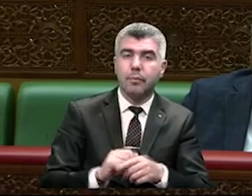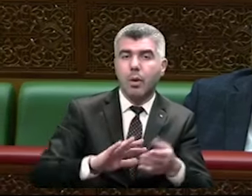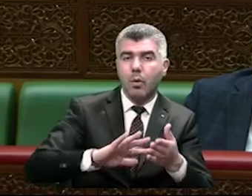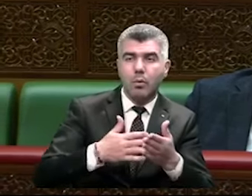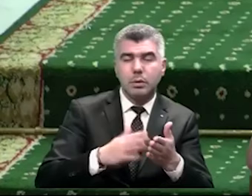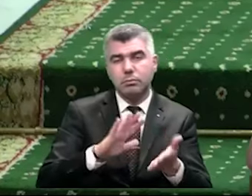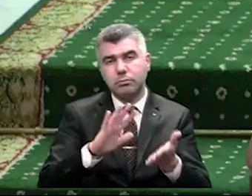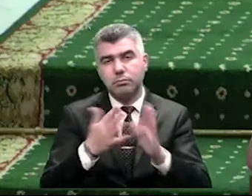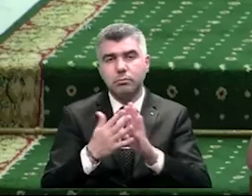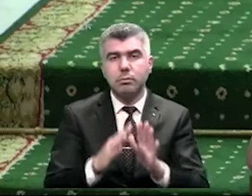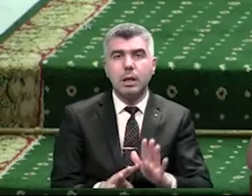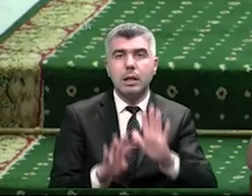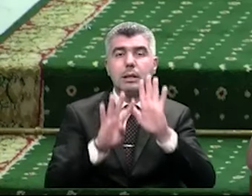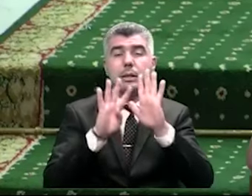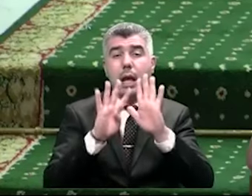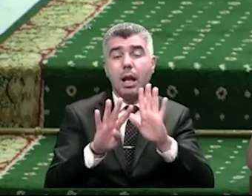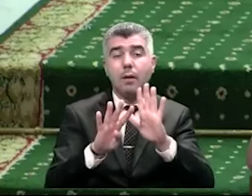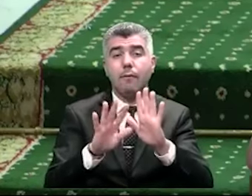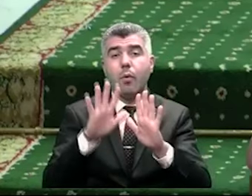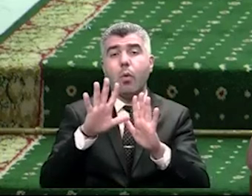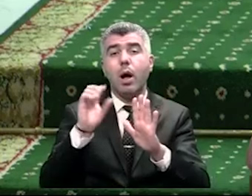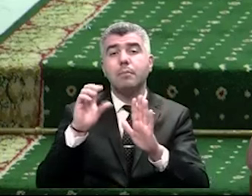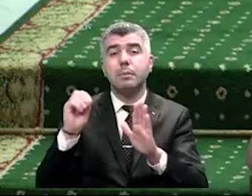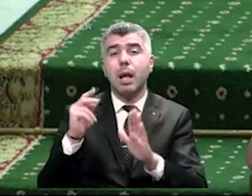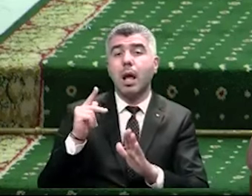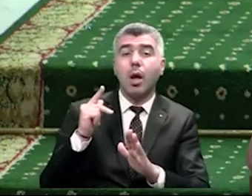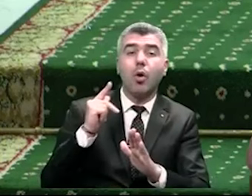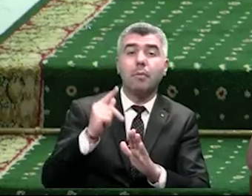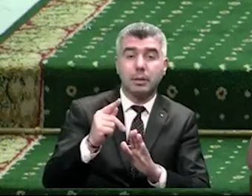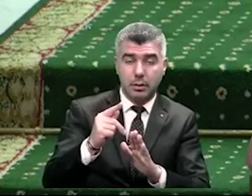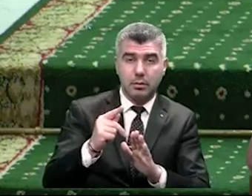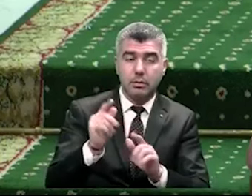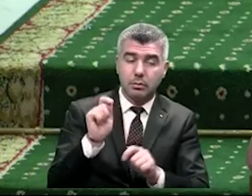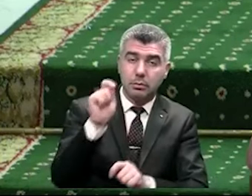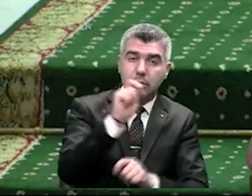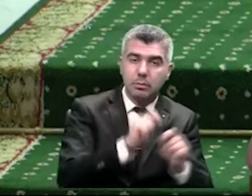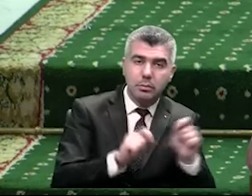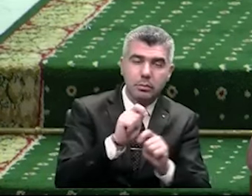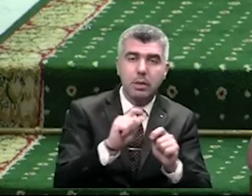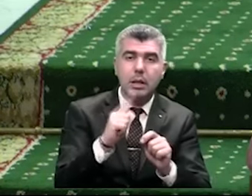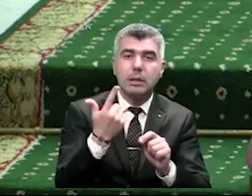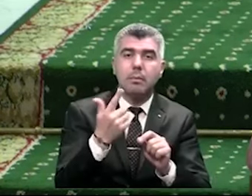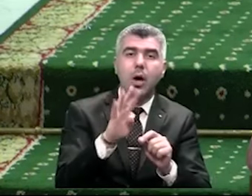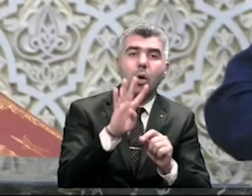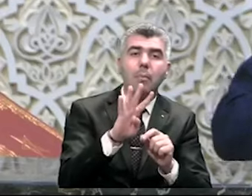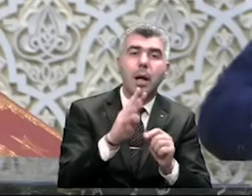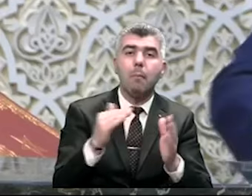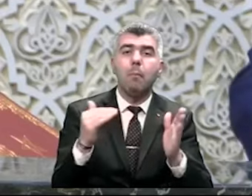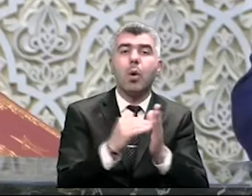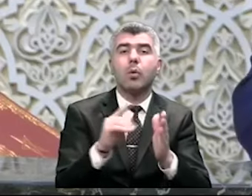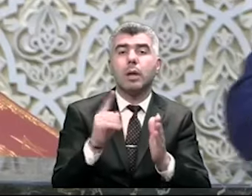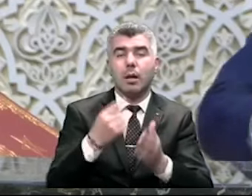ديال 9500 ك وان اشغال بناء هذا المقطع في طول الانجاز بكلفه دي 47 مليون درهم